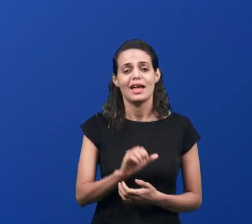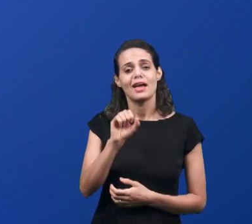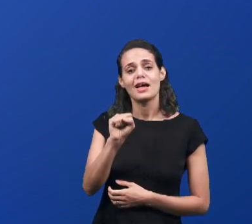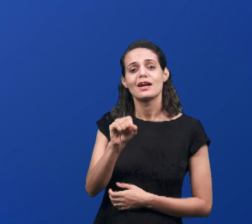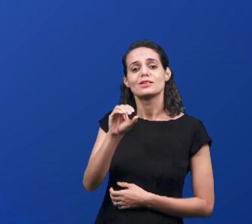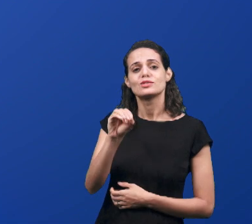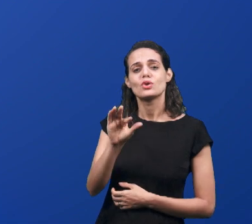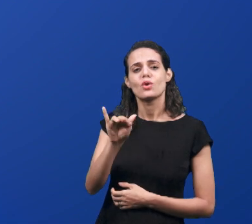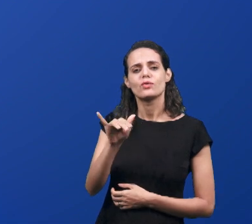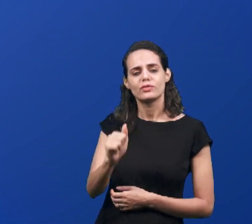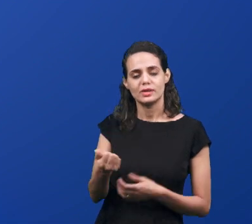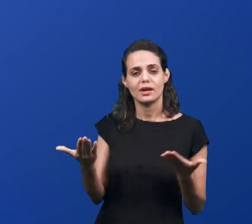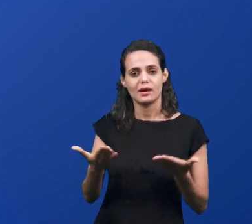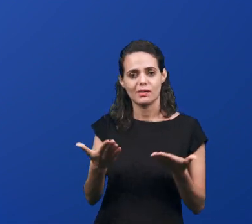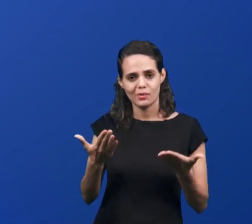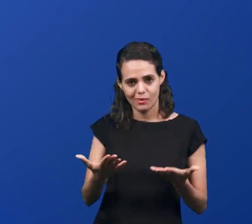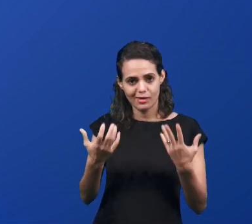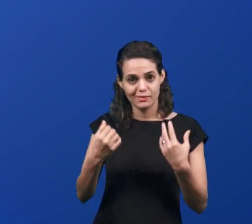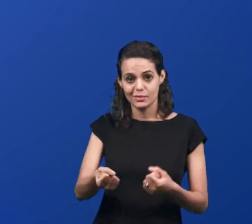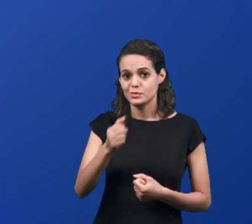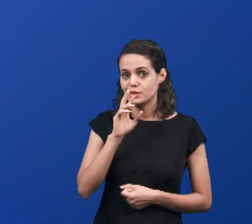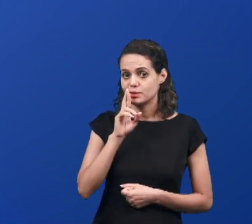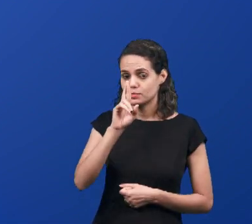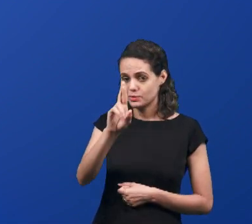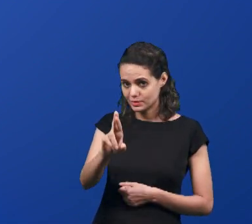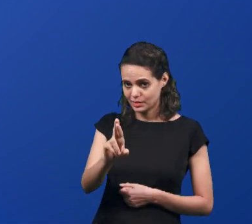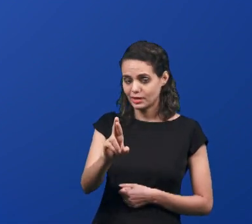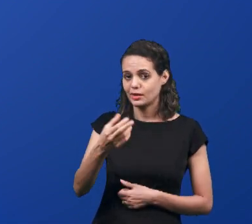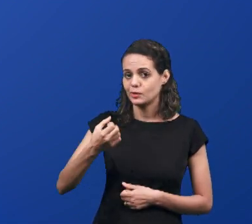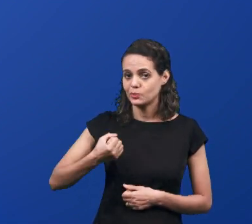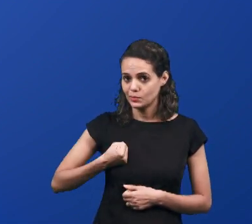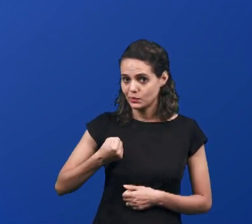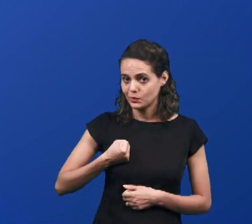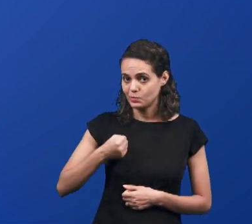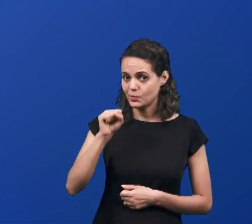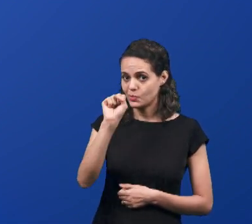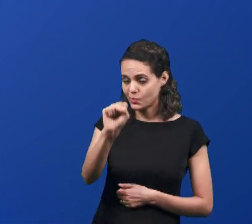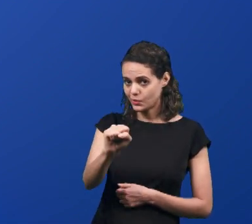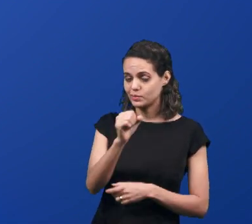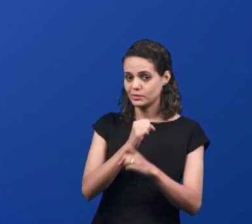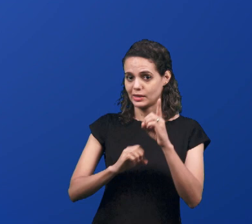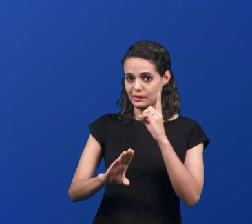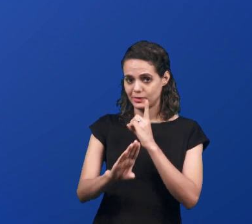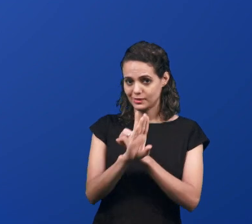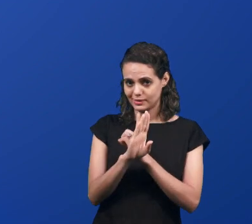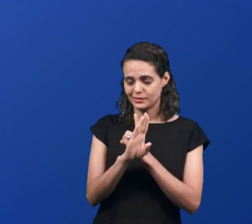Sophia, nous allons répondre à la question numéro 8 de l'EBD qui dit